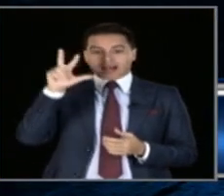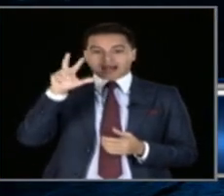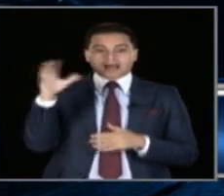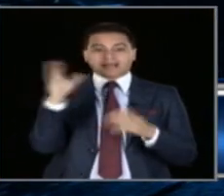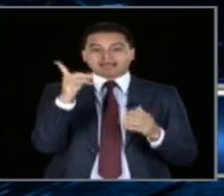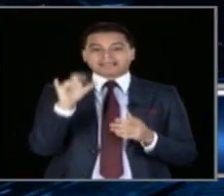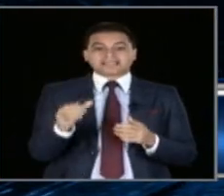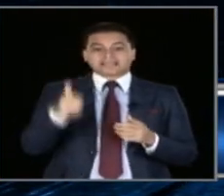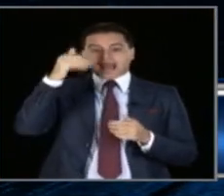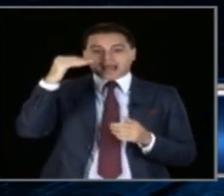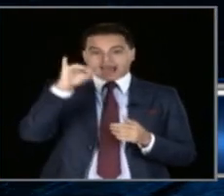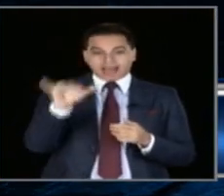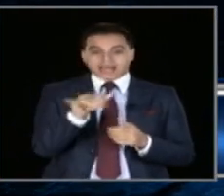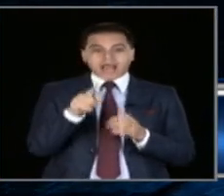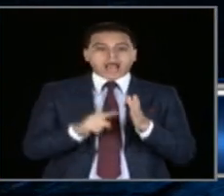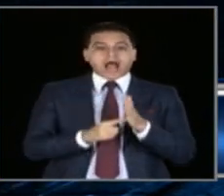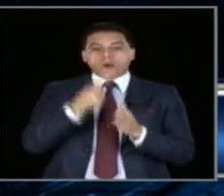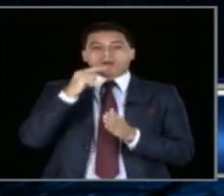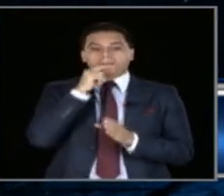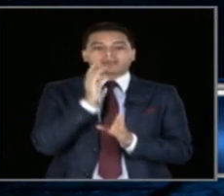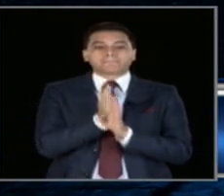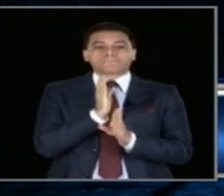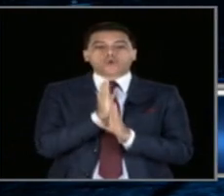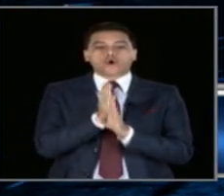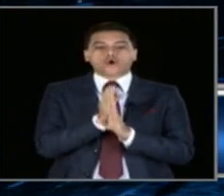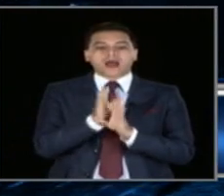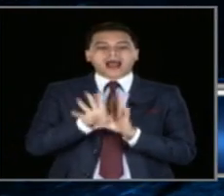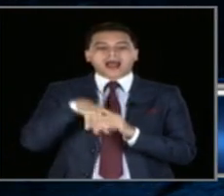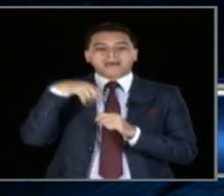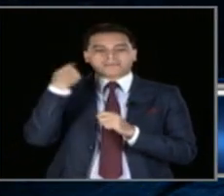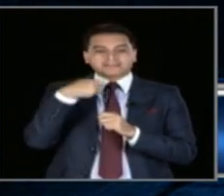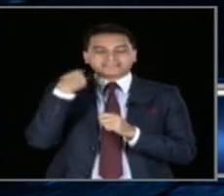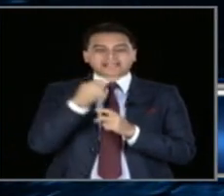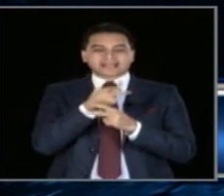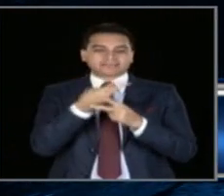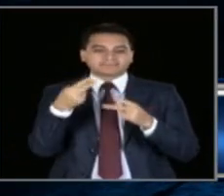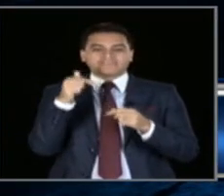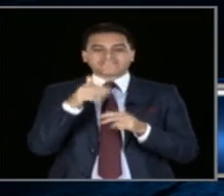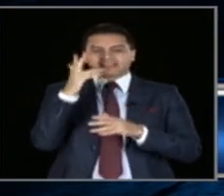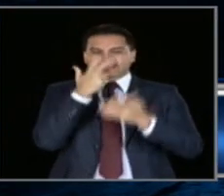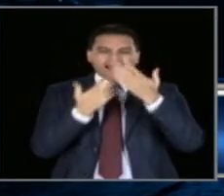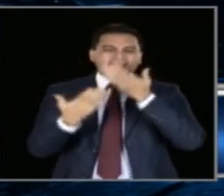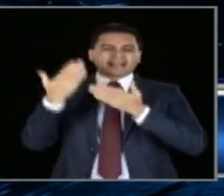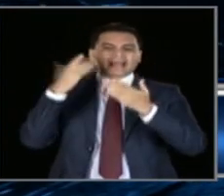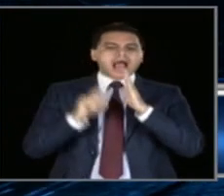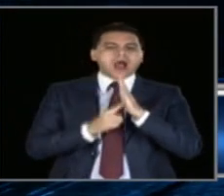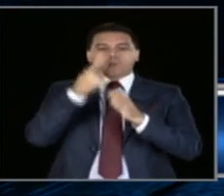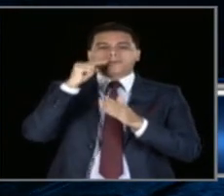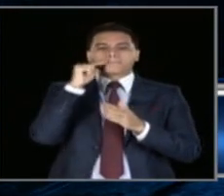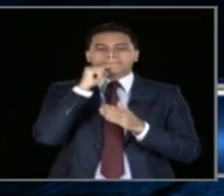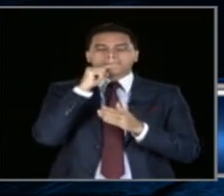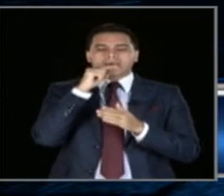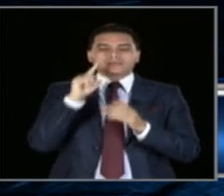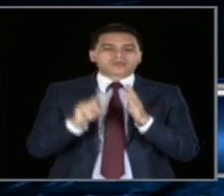شهلة رياحي هي أول مخرجة سينمائية في تاريخ إحدى دول الشرق الأوسط، فما